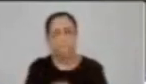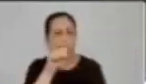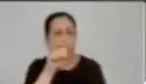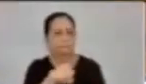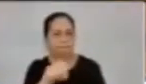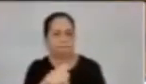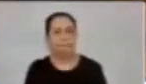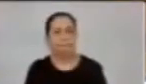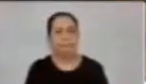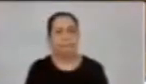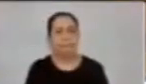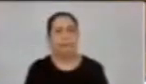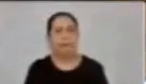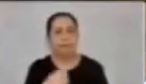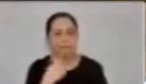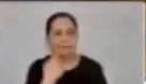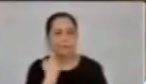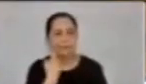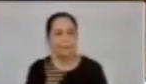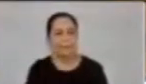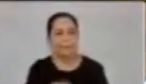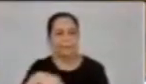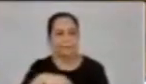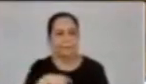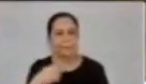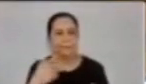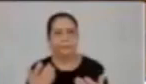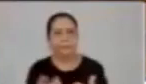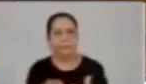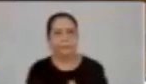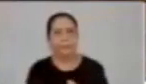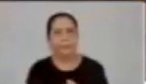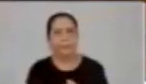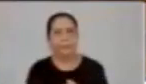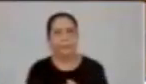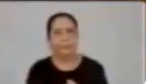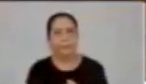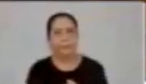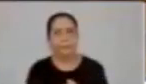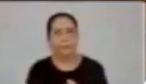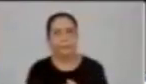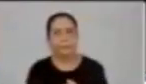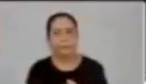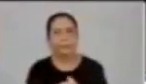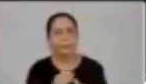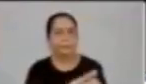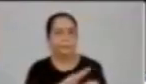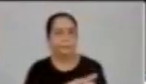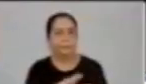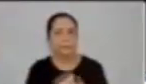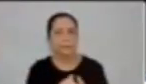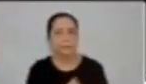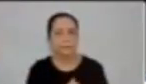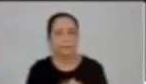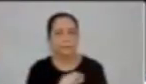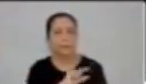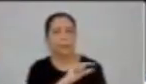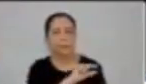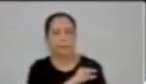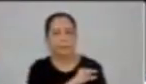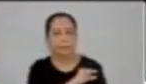site. Ano, 300 na ang tao na mababak